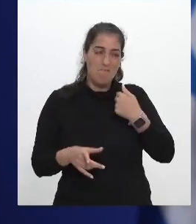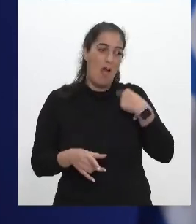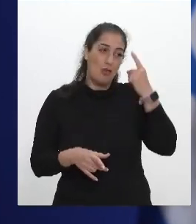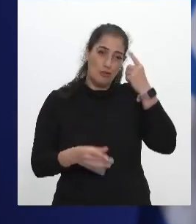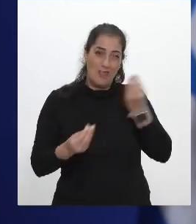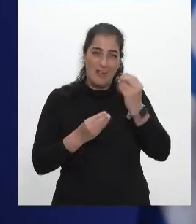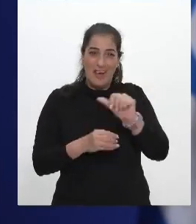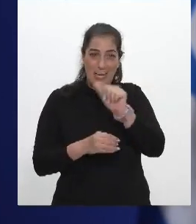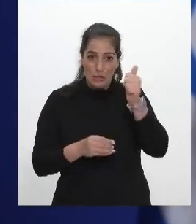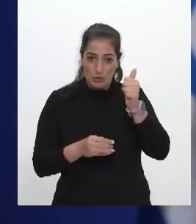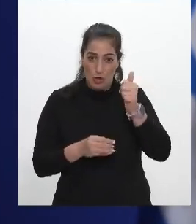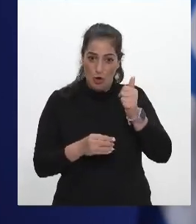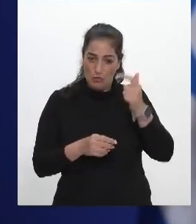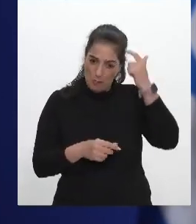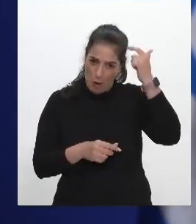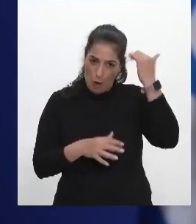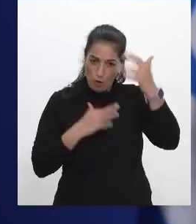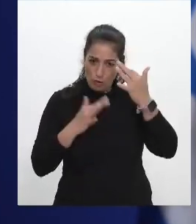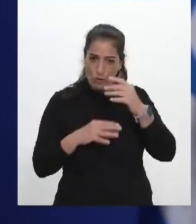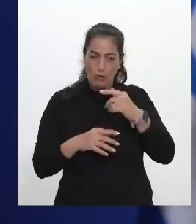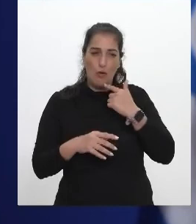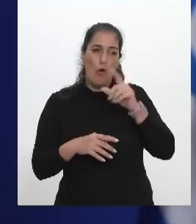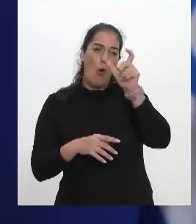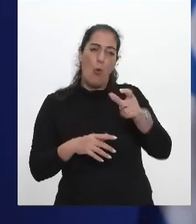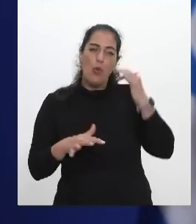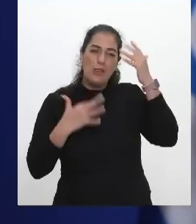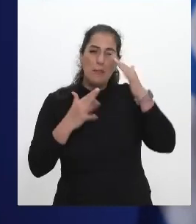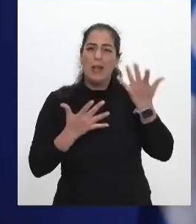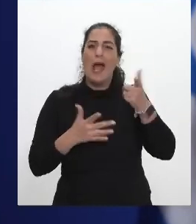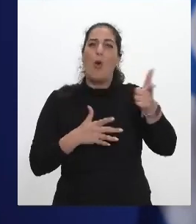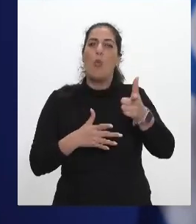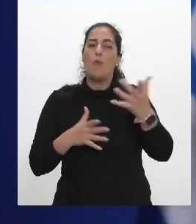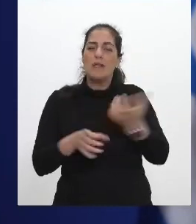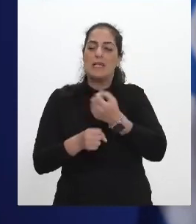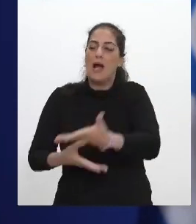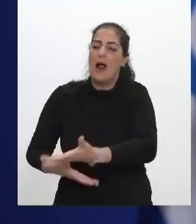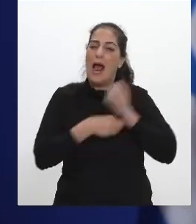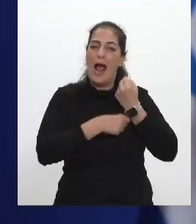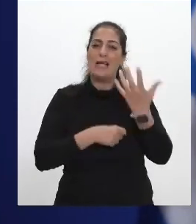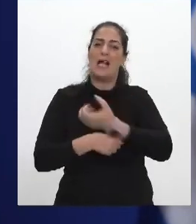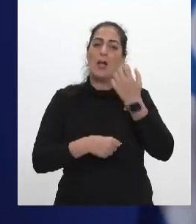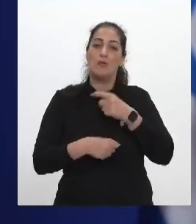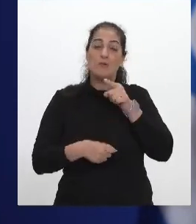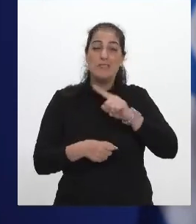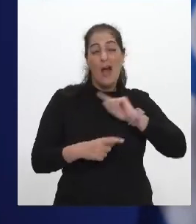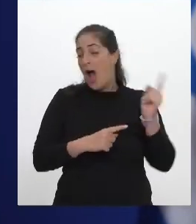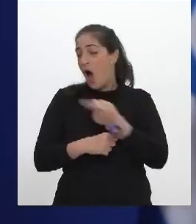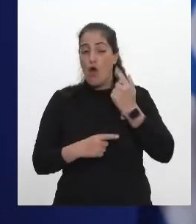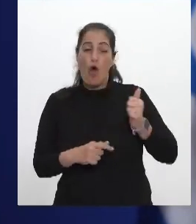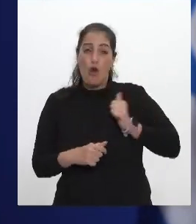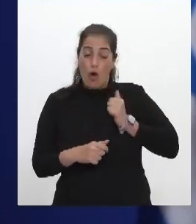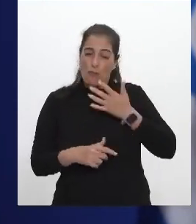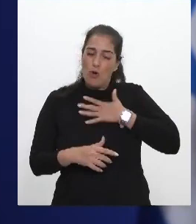שעבר לכל וכם שנכנס לתוך אעזה זה שהוא דמיין איך הוא מחלץ חטופים זה מה שכל אוכם רצה לעשות בחלום